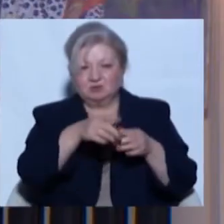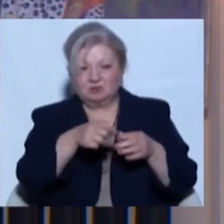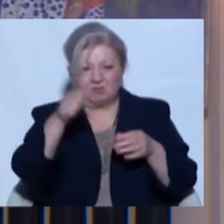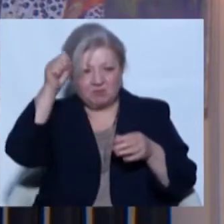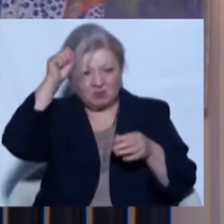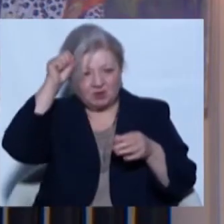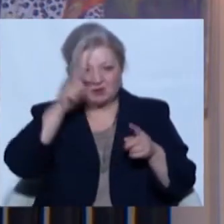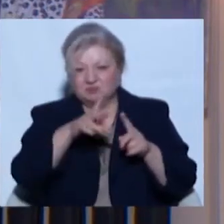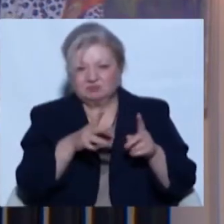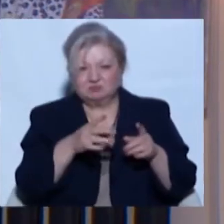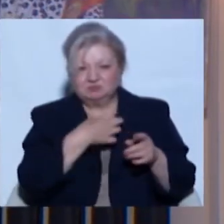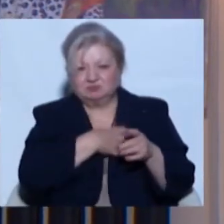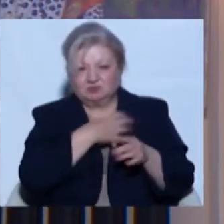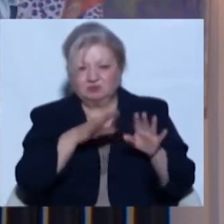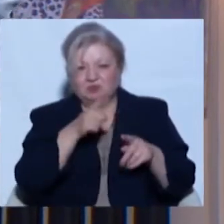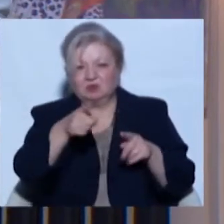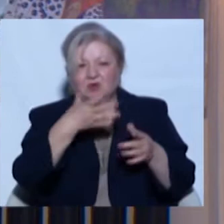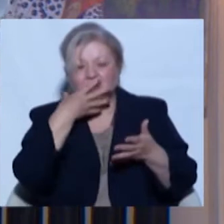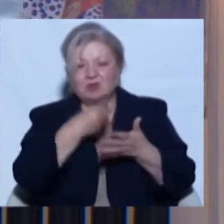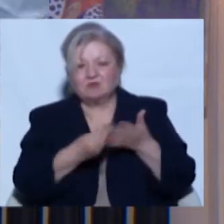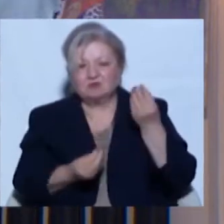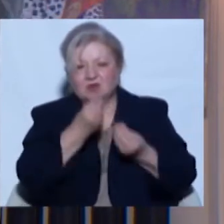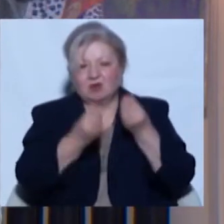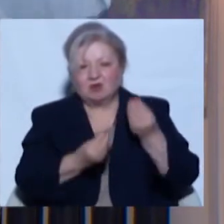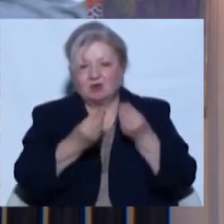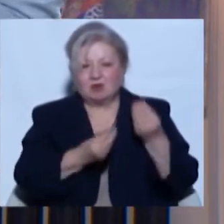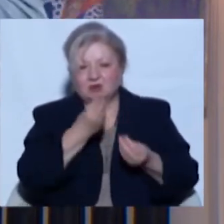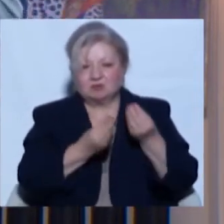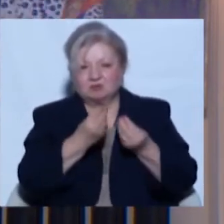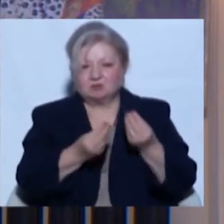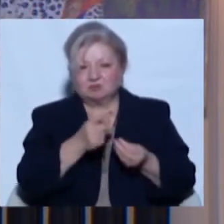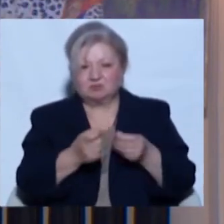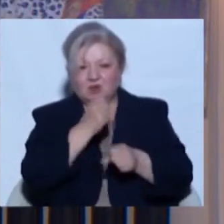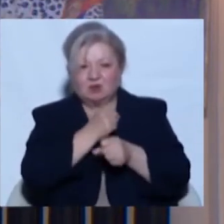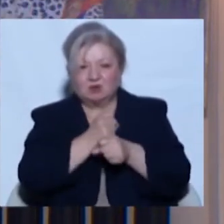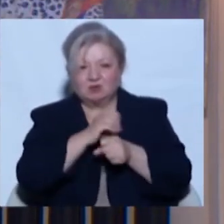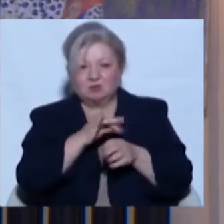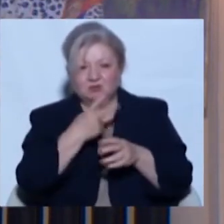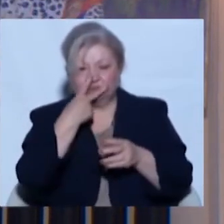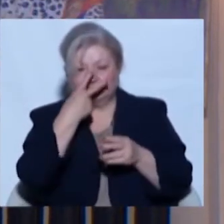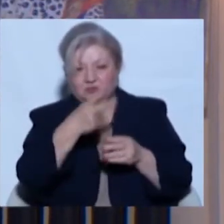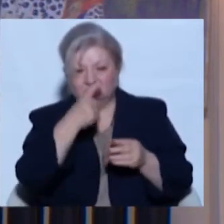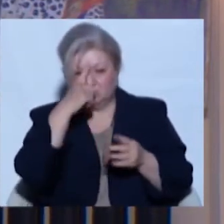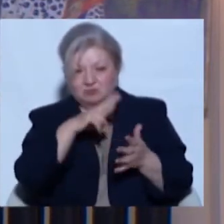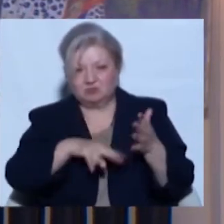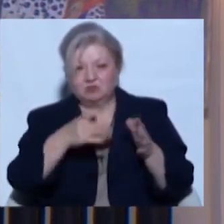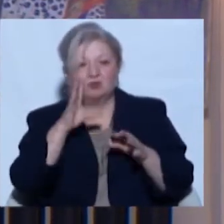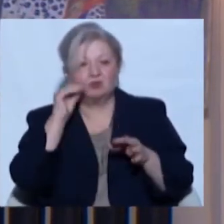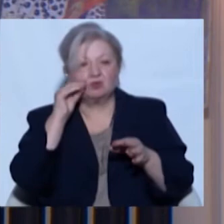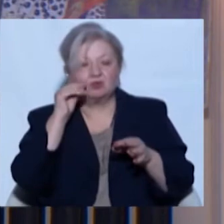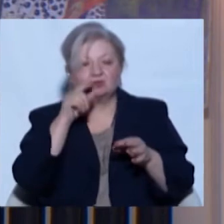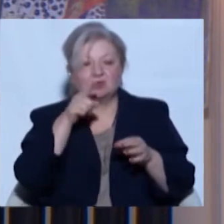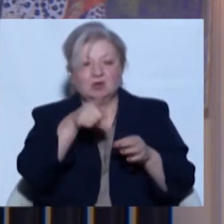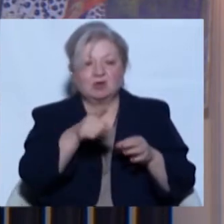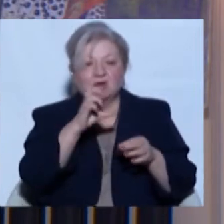ერთ თავის თამას თამაშობს, ასე ვთქვათ, და აი სწორედ გენერალ ტოტლებენის მოქმედებებში გამომჟღავნდა ეს, როდესაც მან ერეკლეს ასპინძის